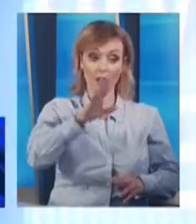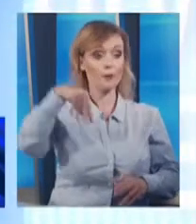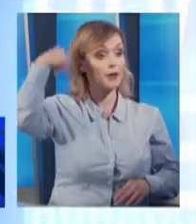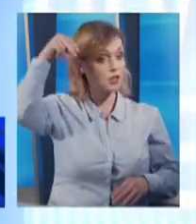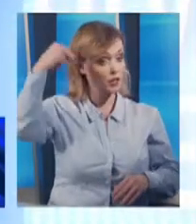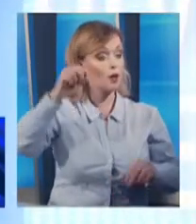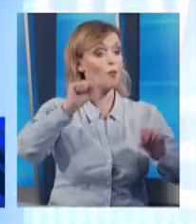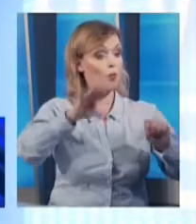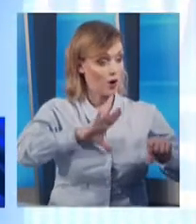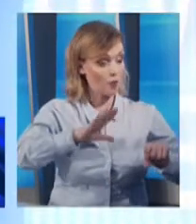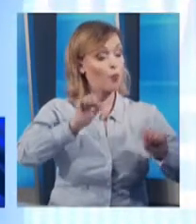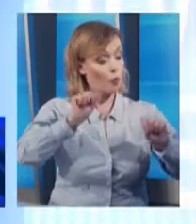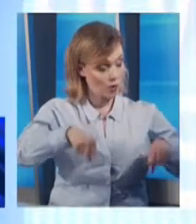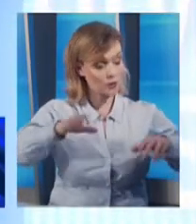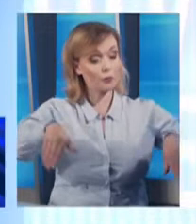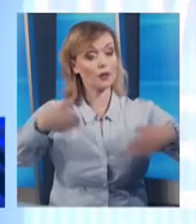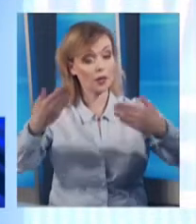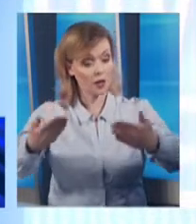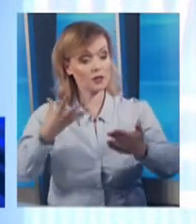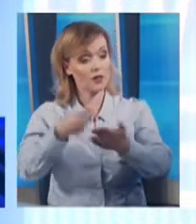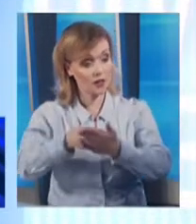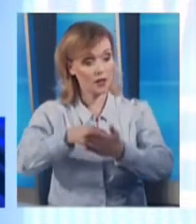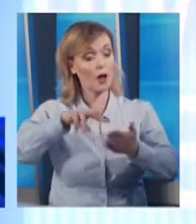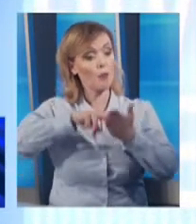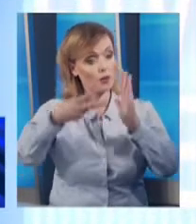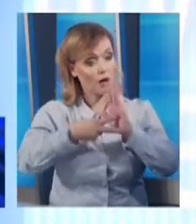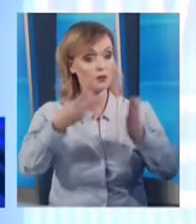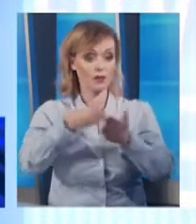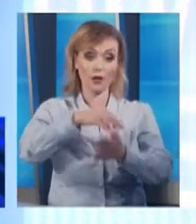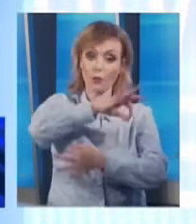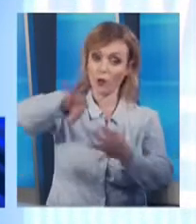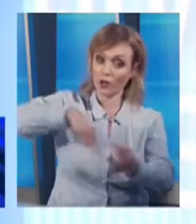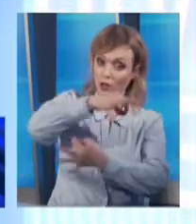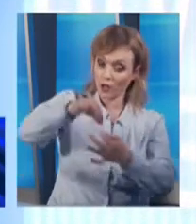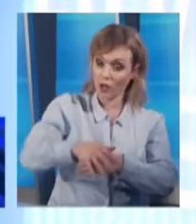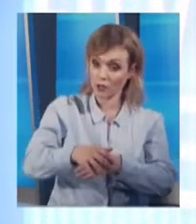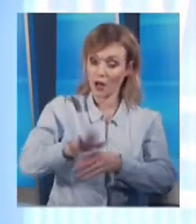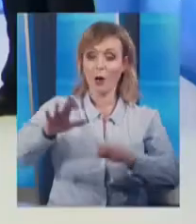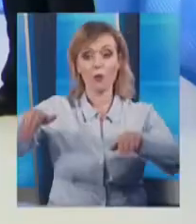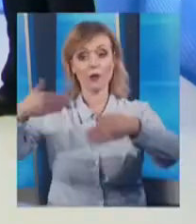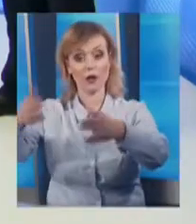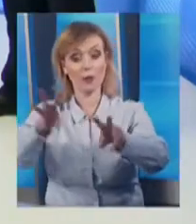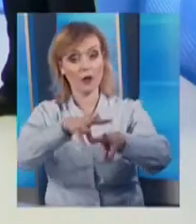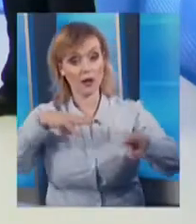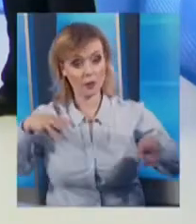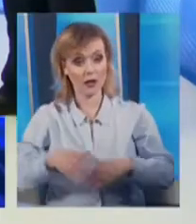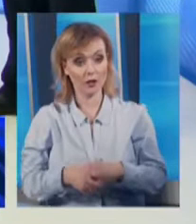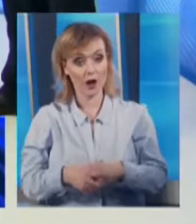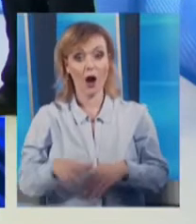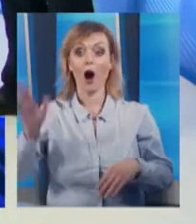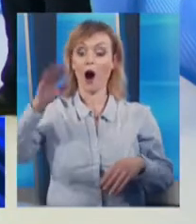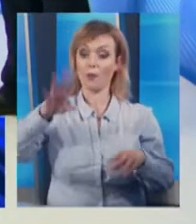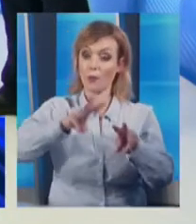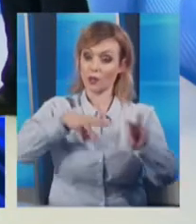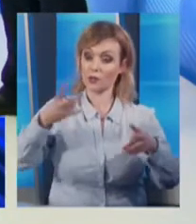veni cu o agendă publică, politică, în fața Parlamentului. Și Parlamentul ce n-a făcut... trebuie să aveți o majoritate care da, încă să sprijine asta. Ce n-a